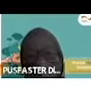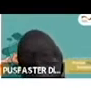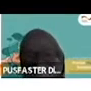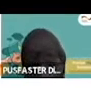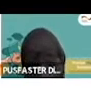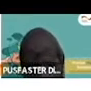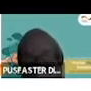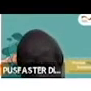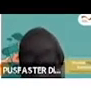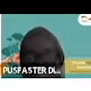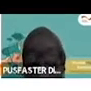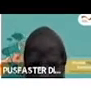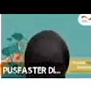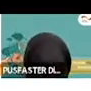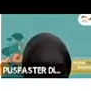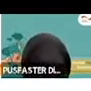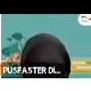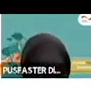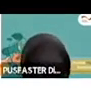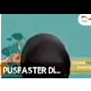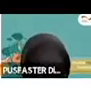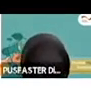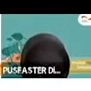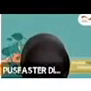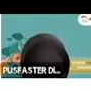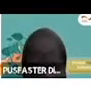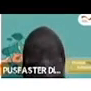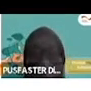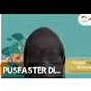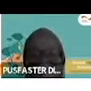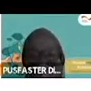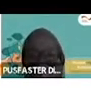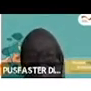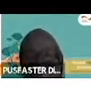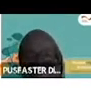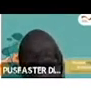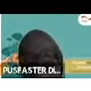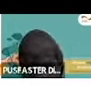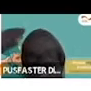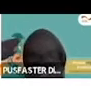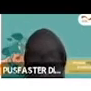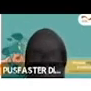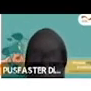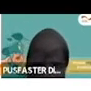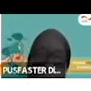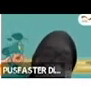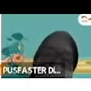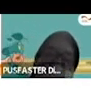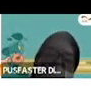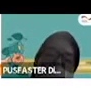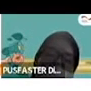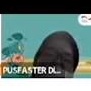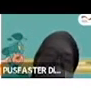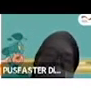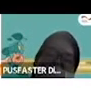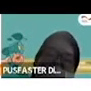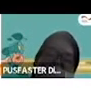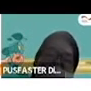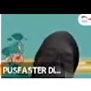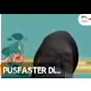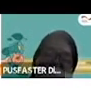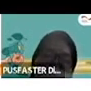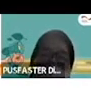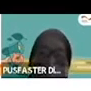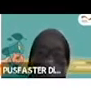apa saja kita sama dengan baik TNI bongkar saya kalau merujuk dari beberapa perundangan